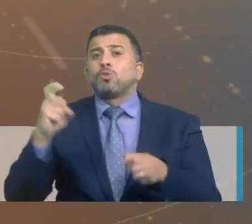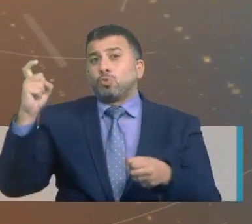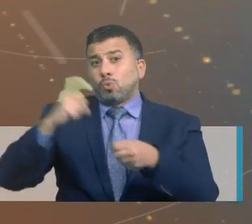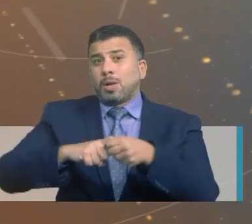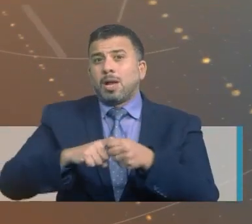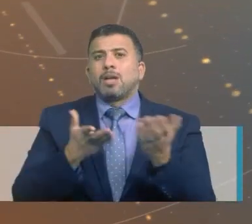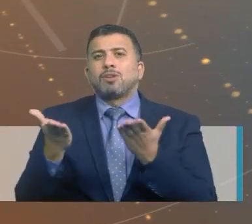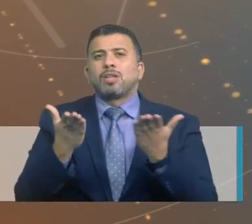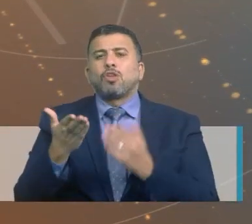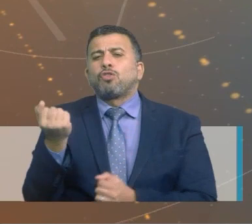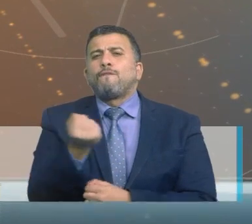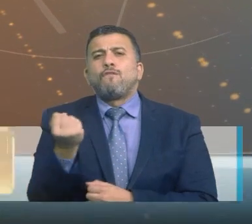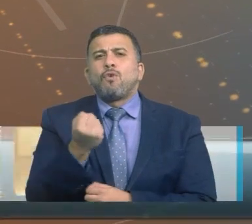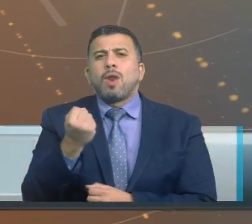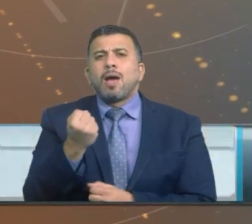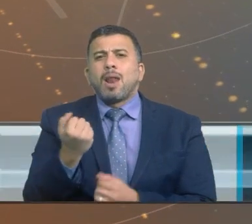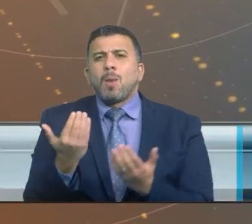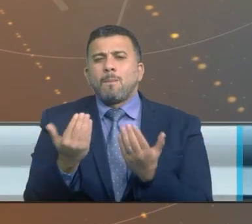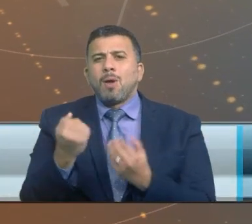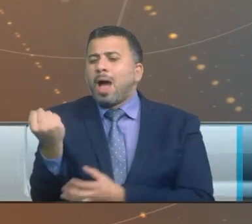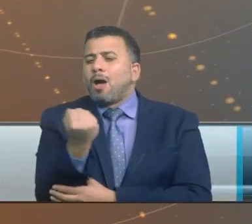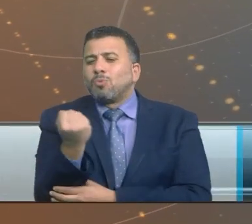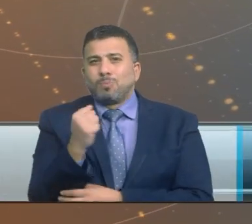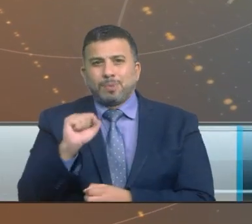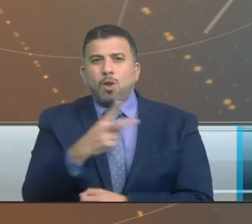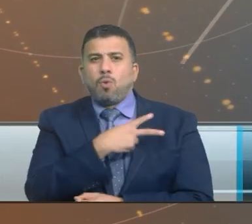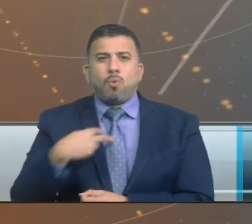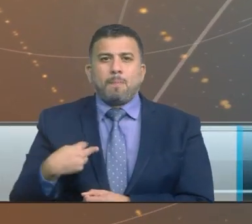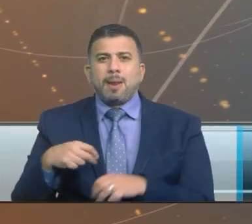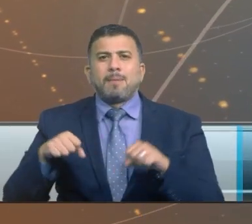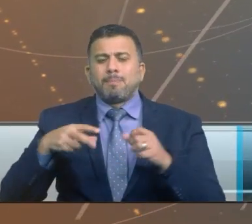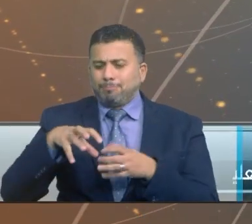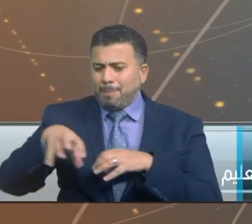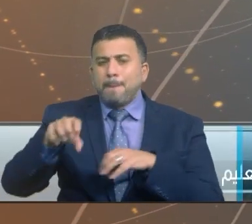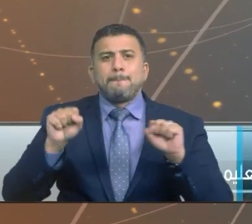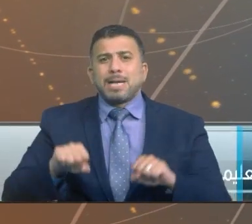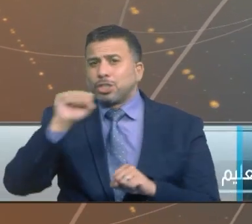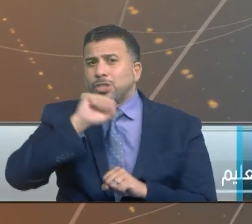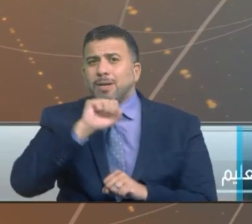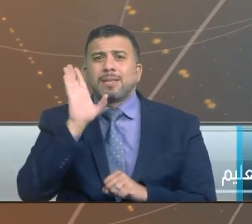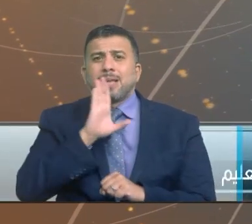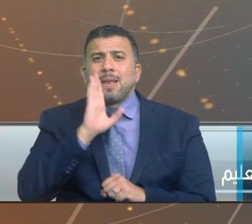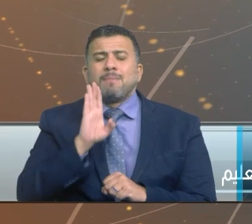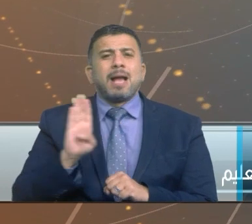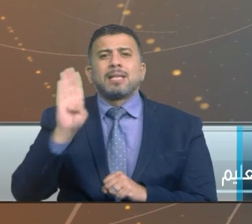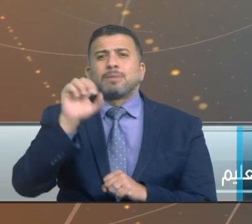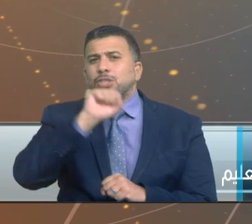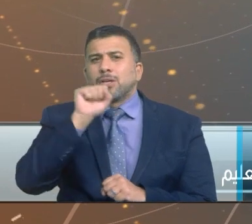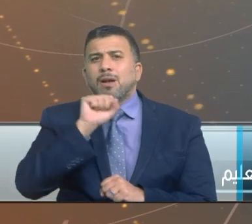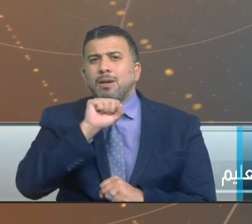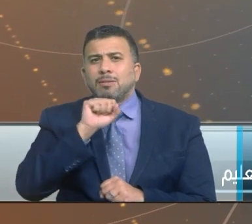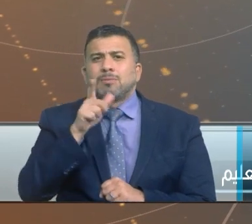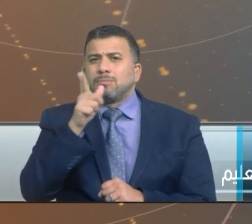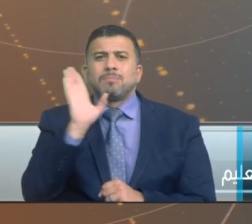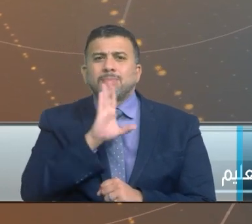اميريا بان تلحق اداره طفوله المبكره والحضانات الحكوميه التابعه لمجلس الشارقه للتعليم باكاديميه